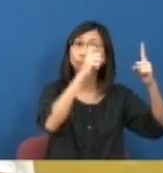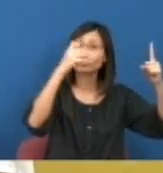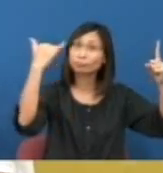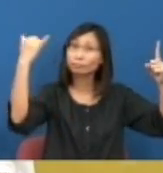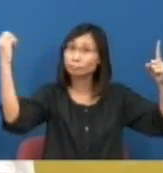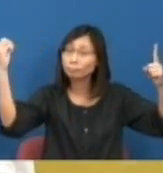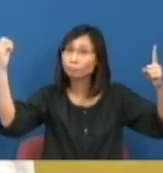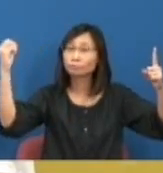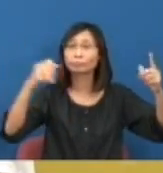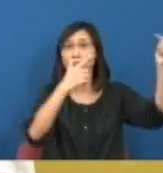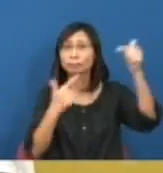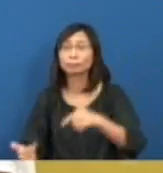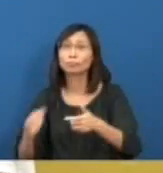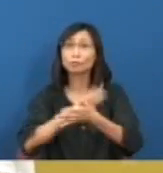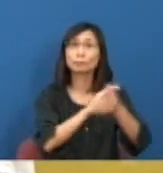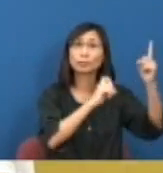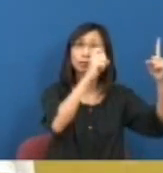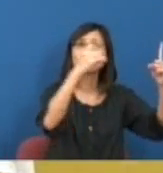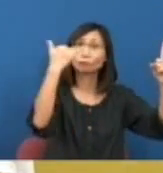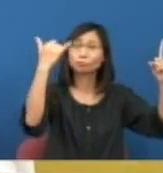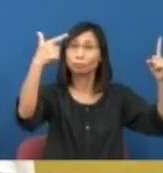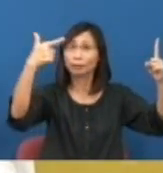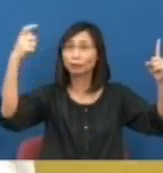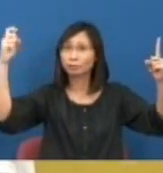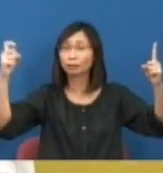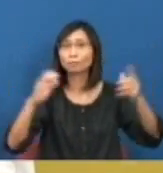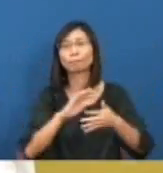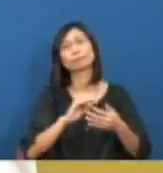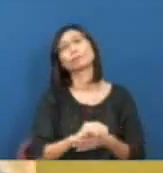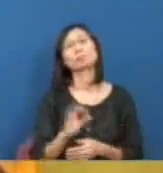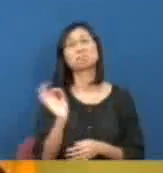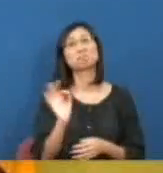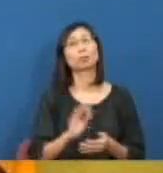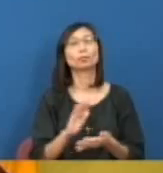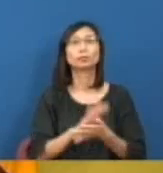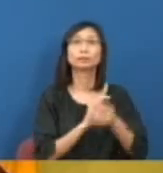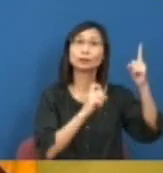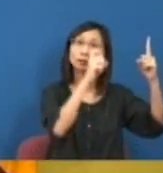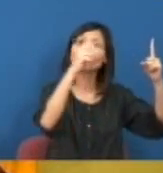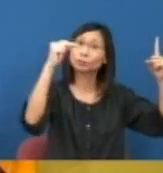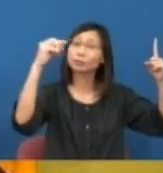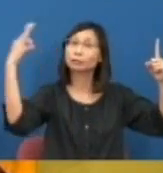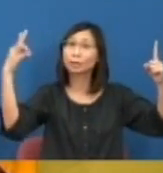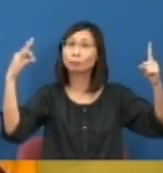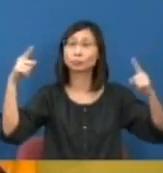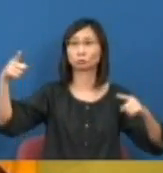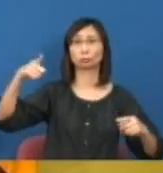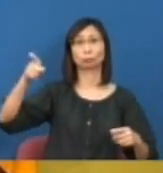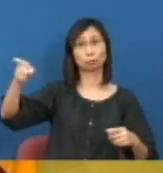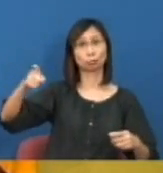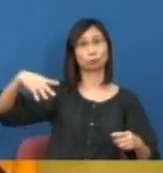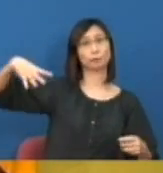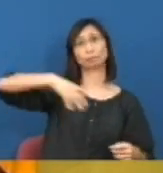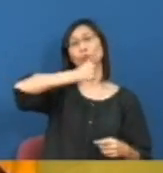1960年去到1989年都冇鬧共產黨喎。 唔係點樣？ 1973年佢成為一個社會運動嘅領袖，所謂領袖嘅時候又冇鬧共產黨